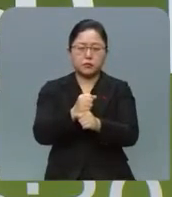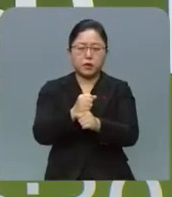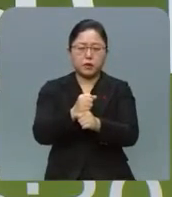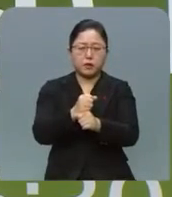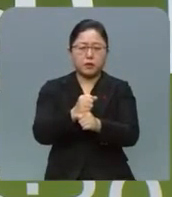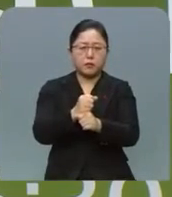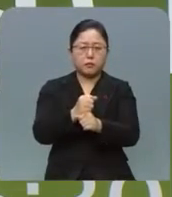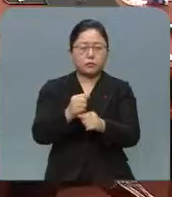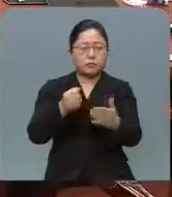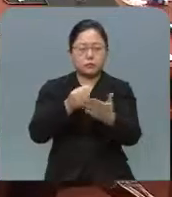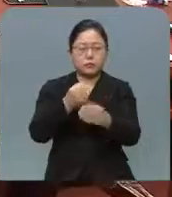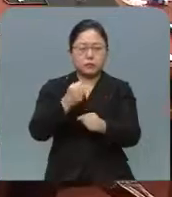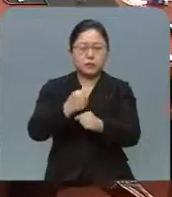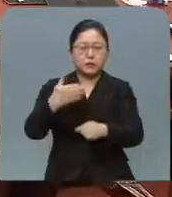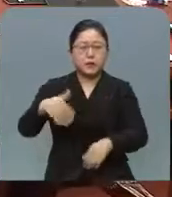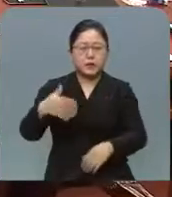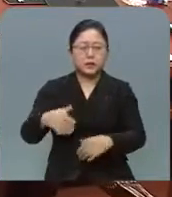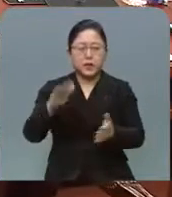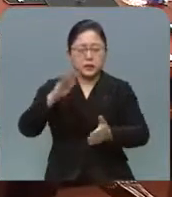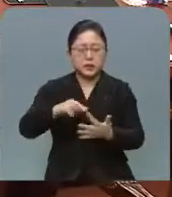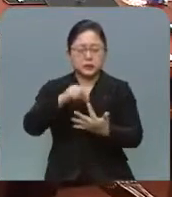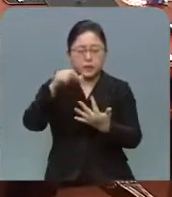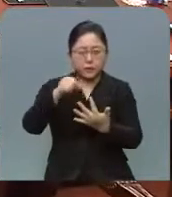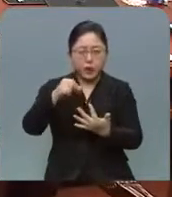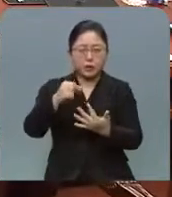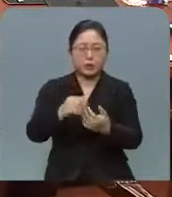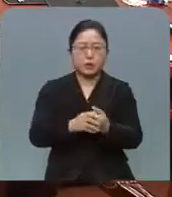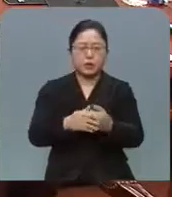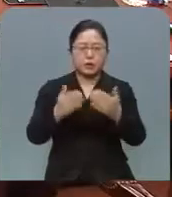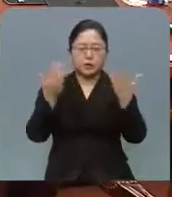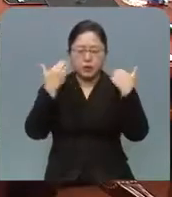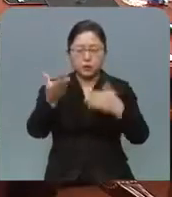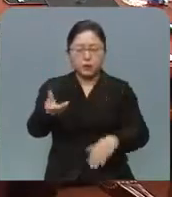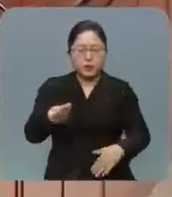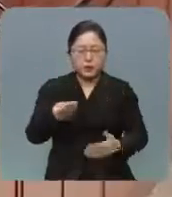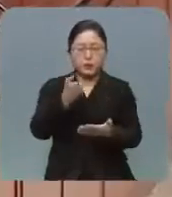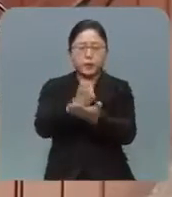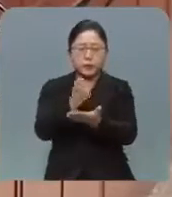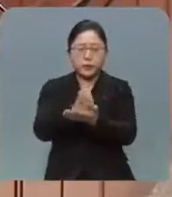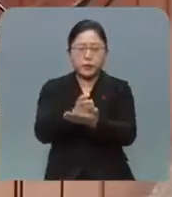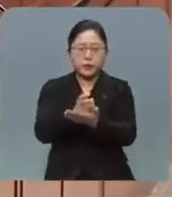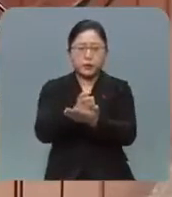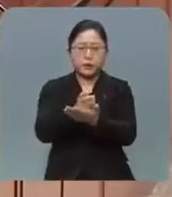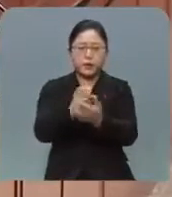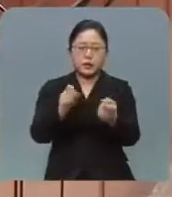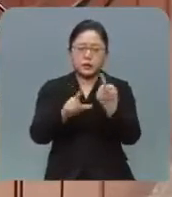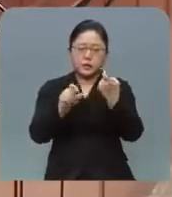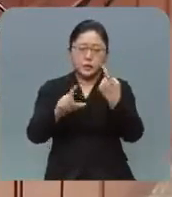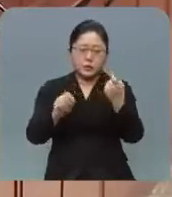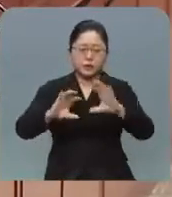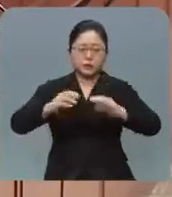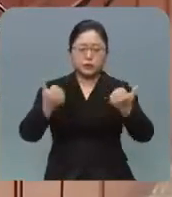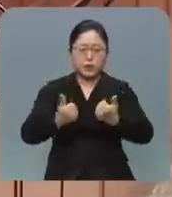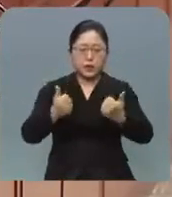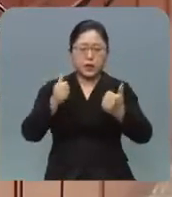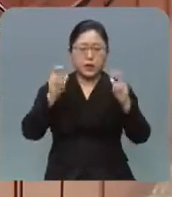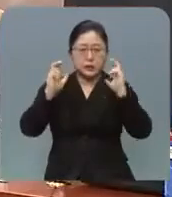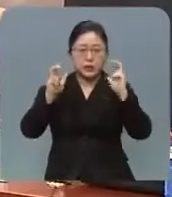감감무소식입니다. 학생 선발과 캠퍼스 임대 관련 조항을 담은 법안이 지난달에 국회